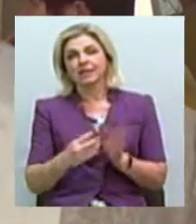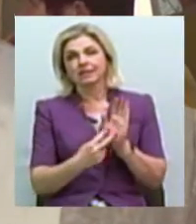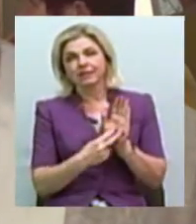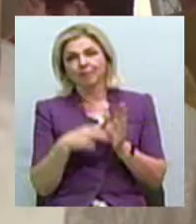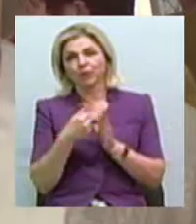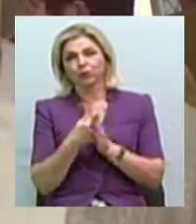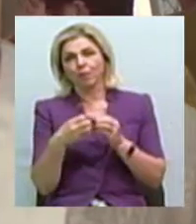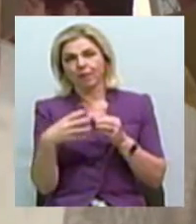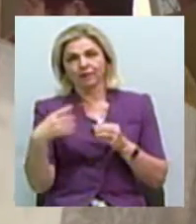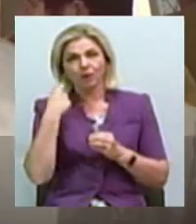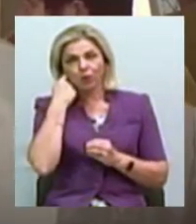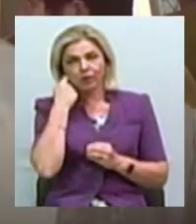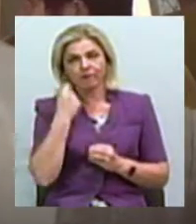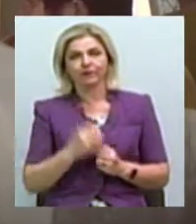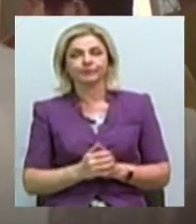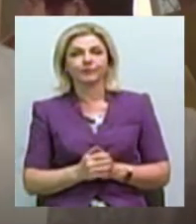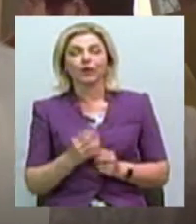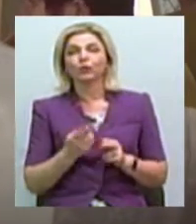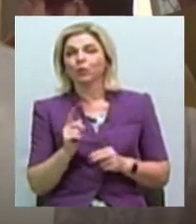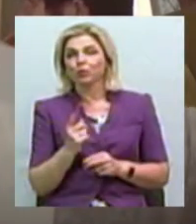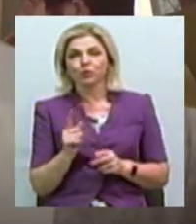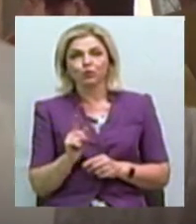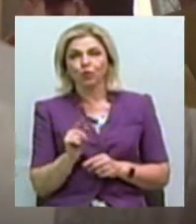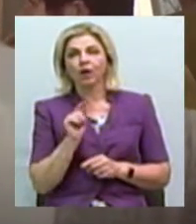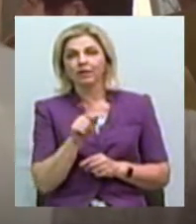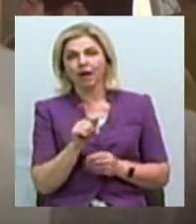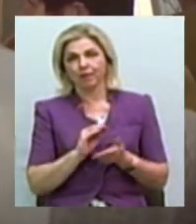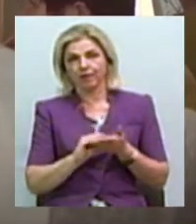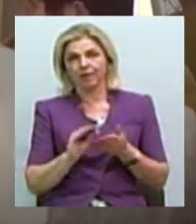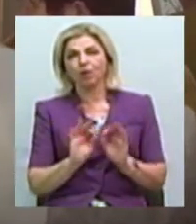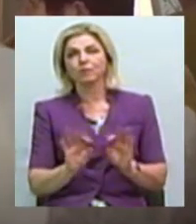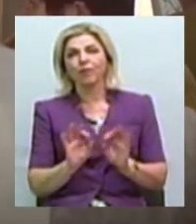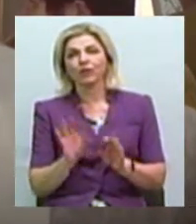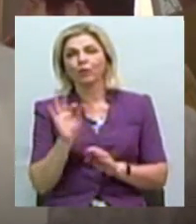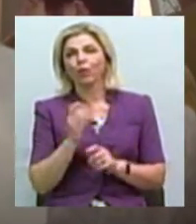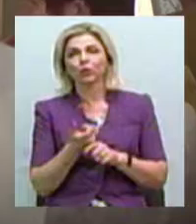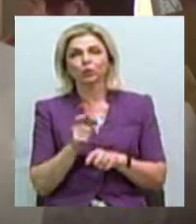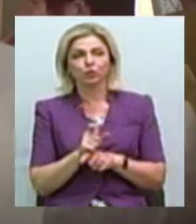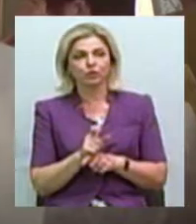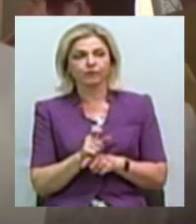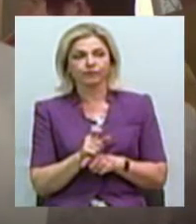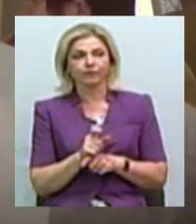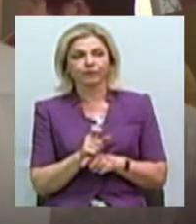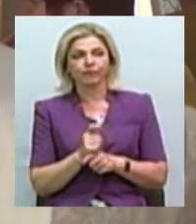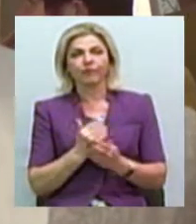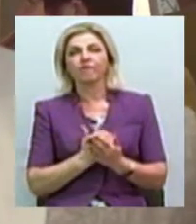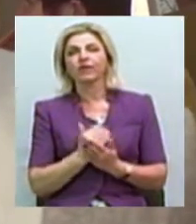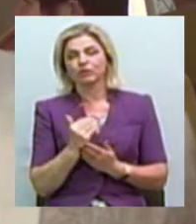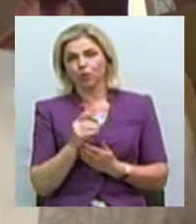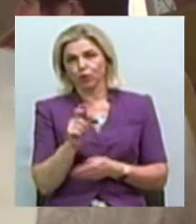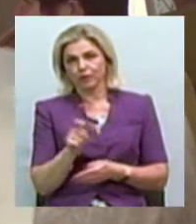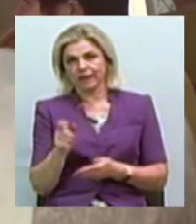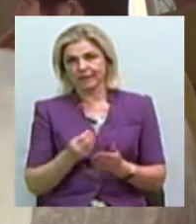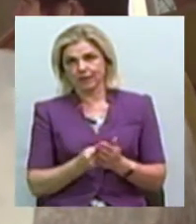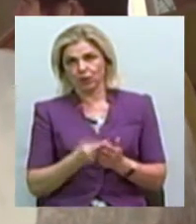до 15 років, тому що там розповідається про дуже такі високі людські